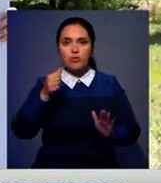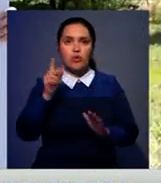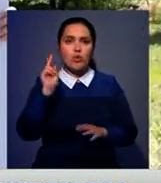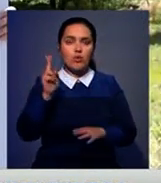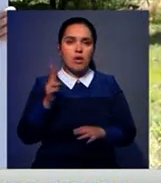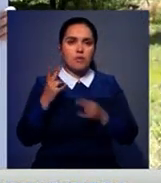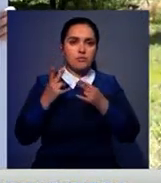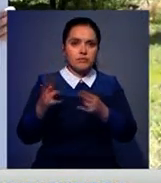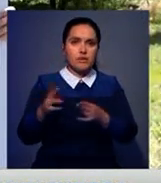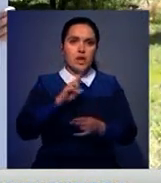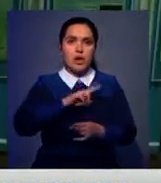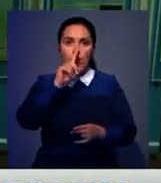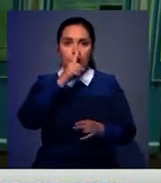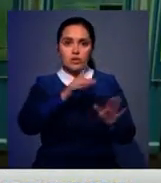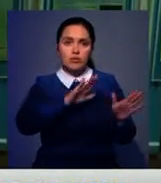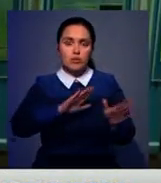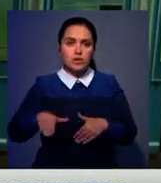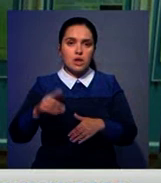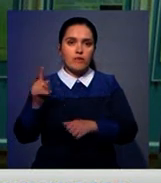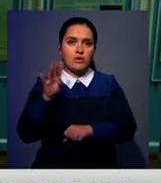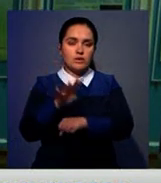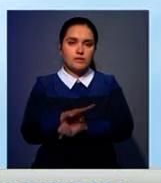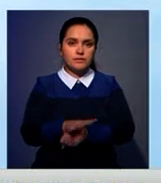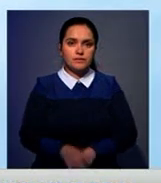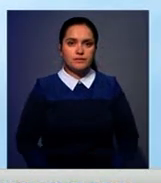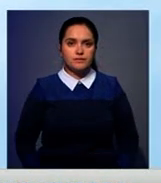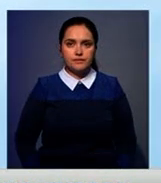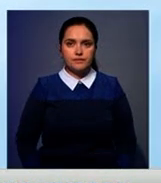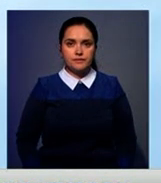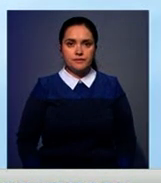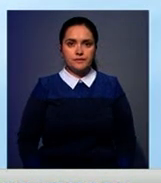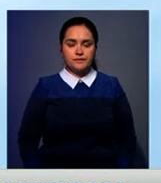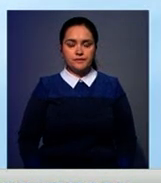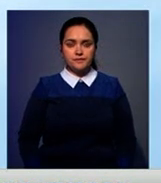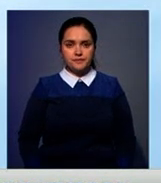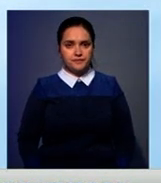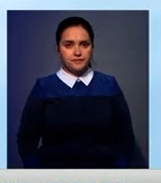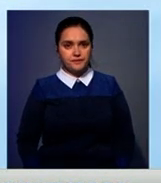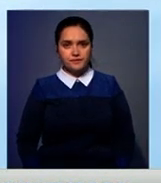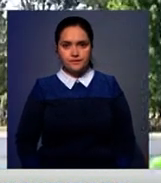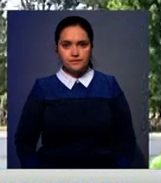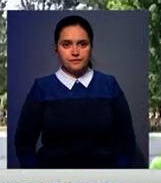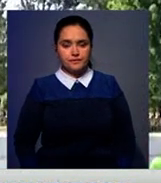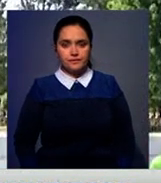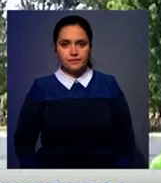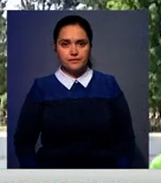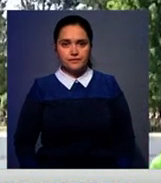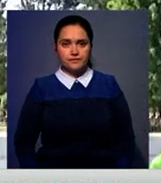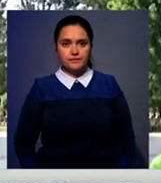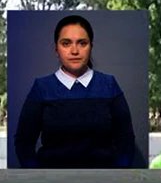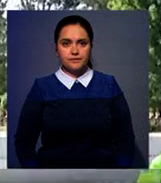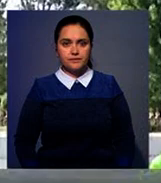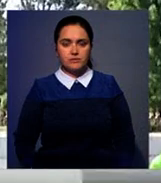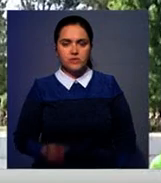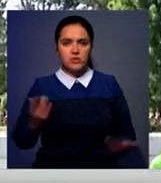своих сотрудников. Год спустя его расстреляли. Не было таких историй. Несмотря на свою